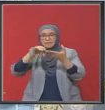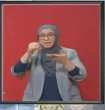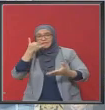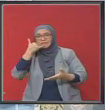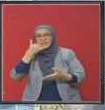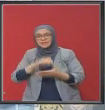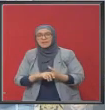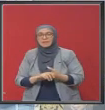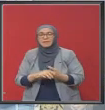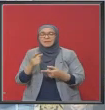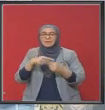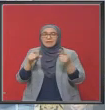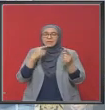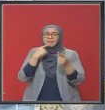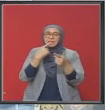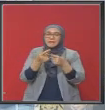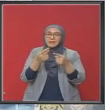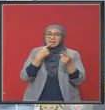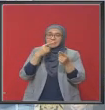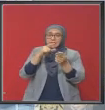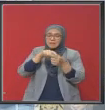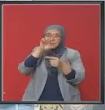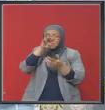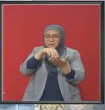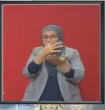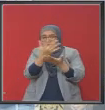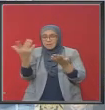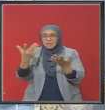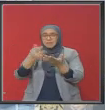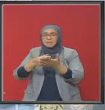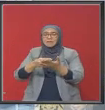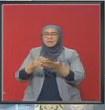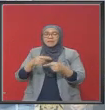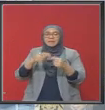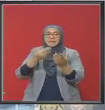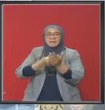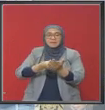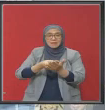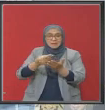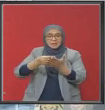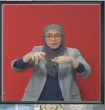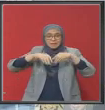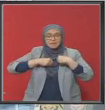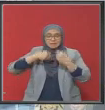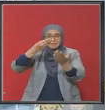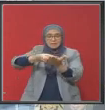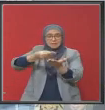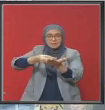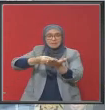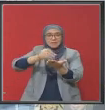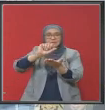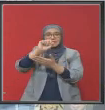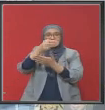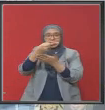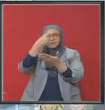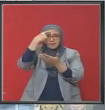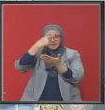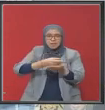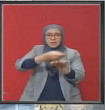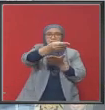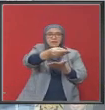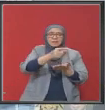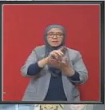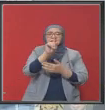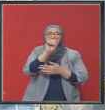Plaza menerima bantuan berbentuk tunai bagi pembelian pelan datang Hai yang kedua bantuan